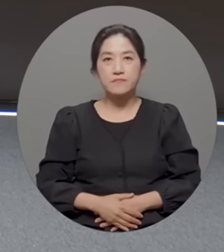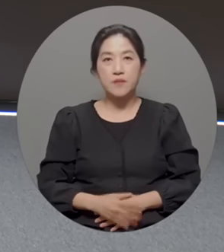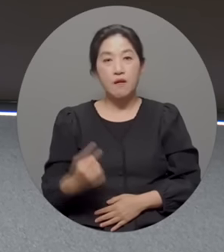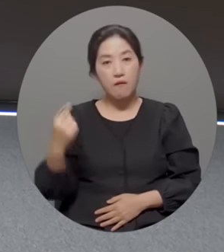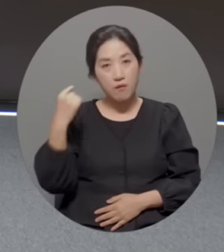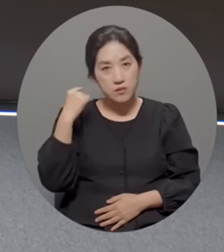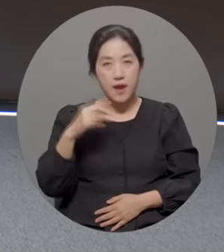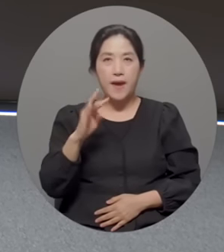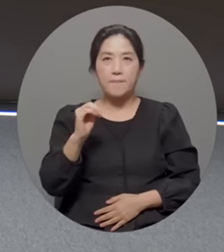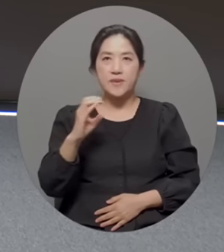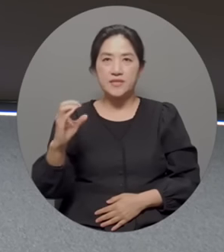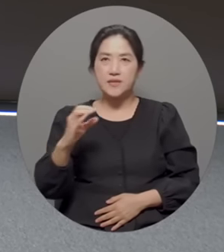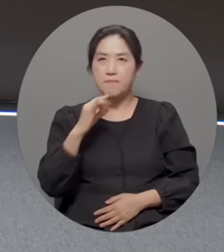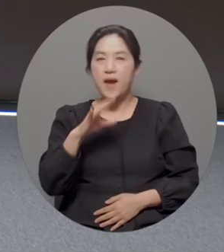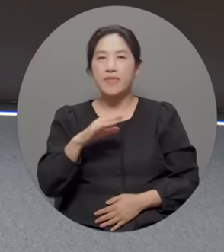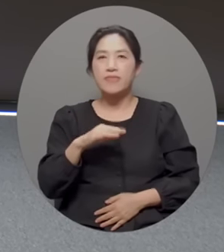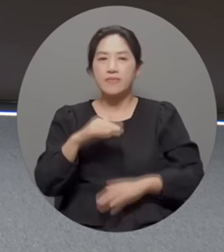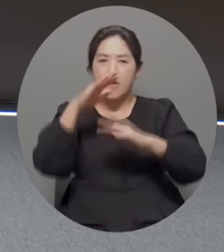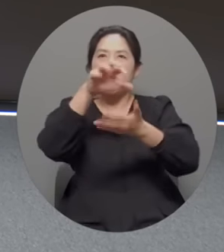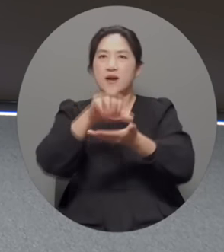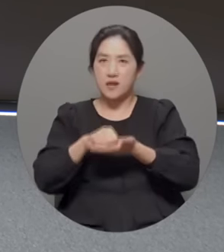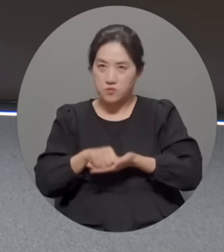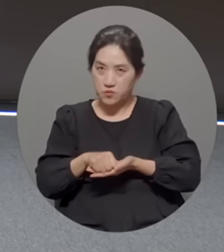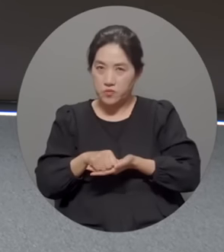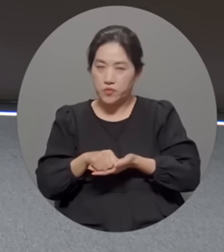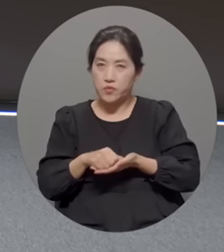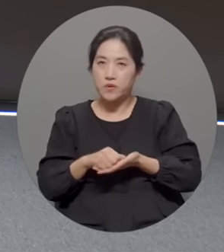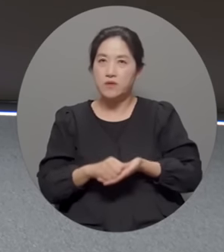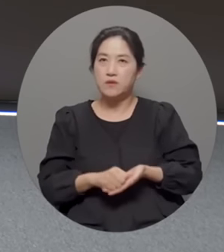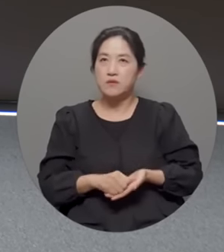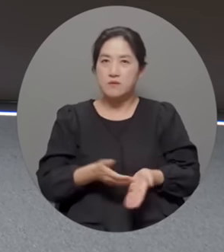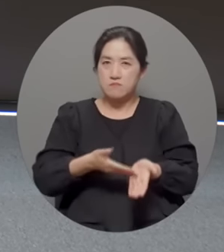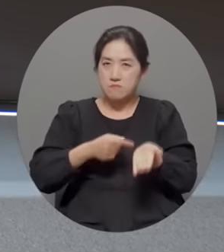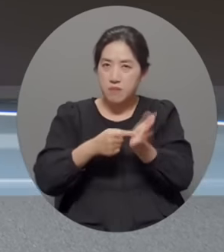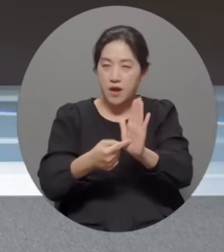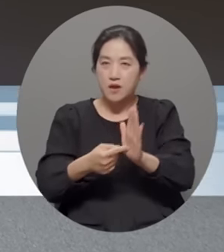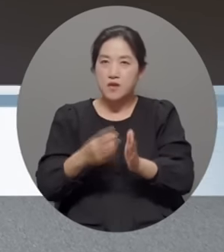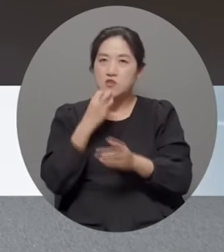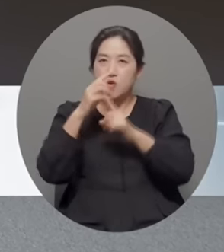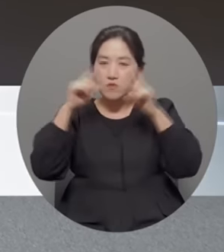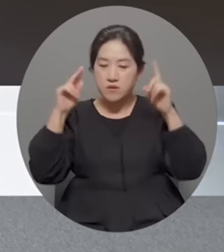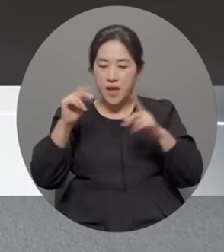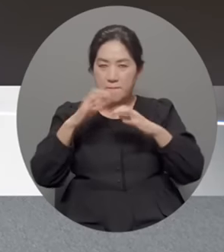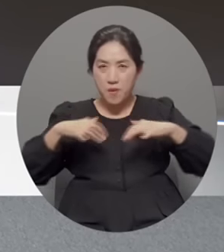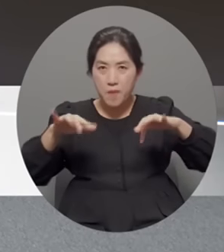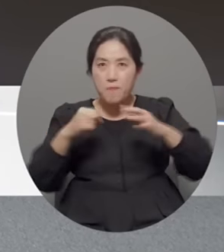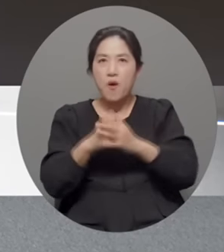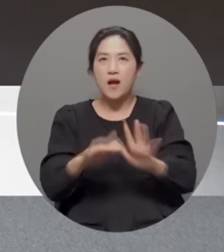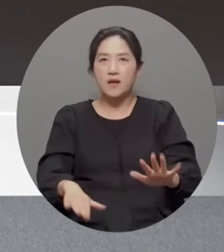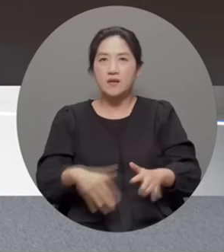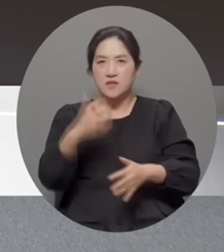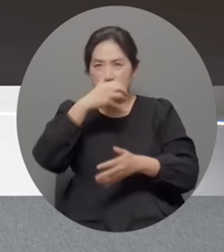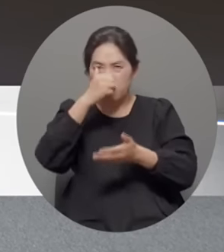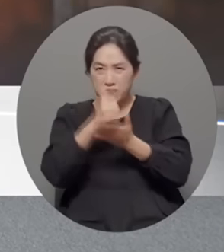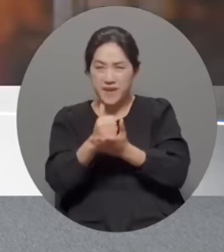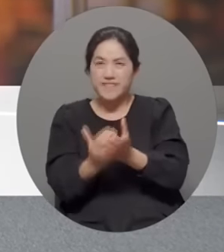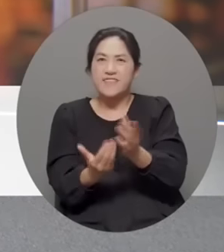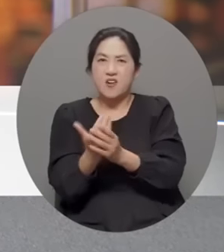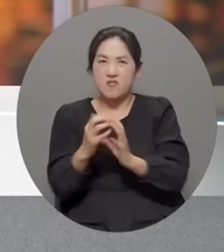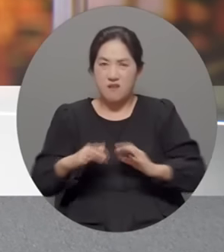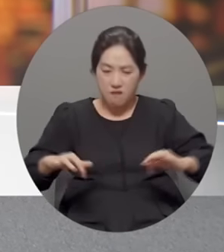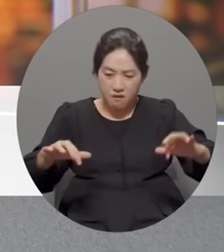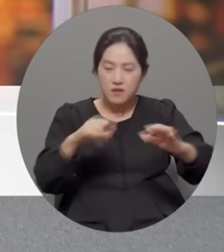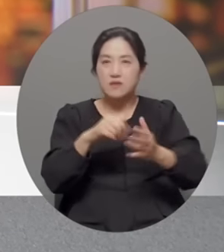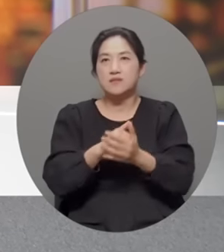어제 MBC가 단독 보도한 이른바 서울대 N번방 집단 성범죄 사건 속보입니다. 이번 성범죄